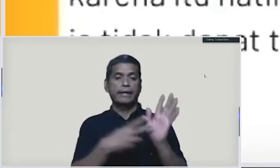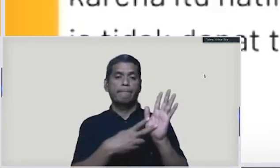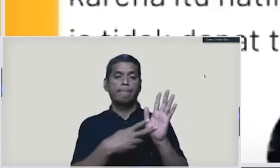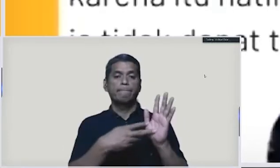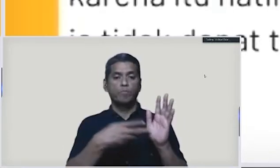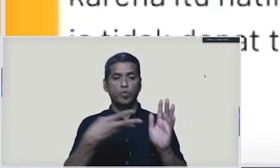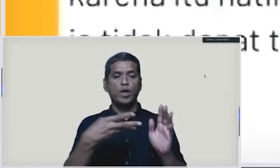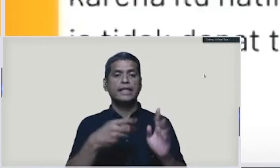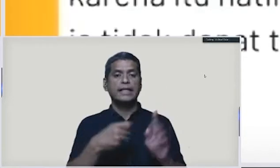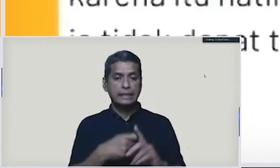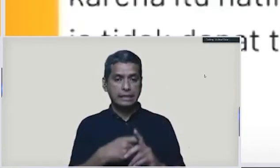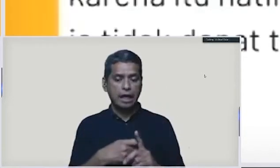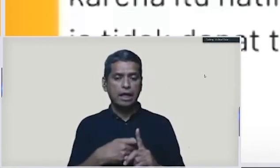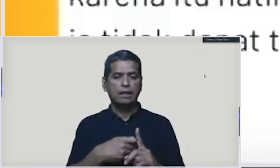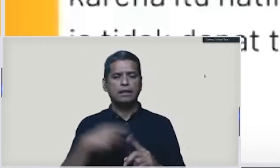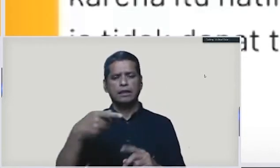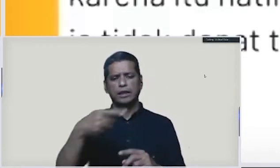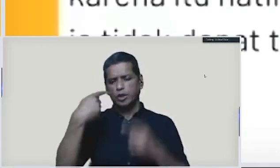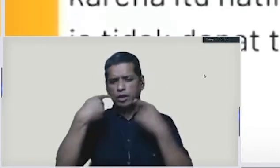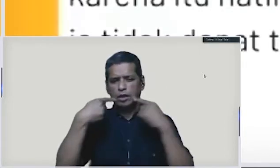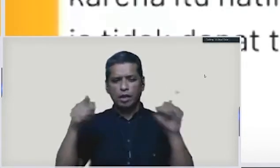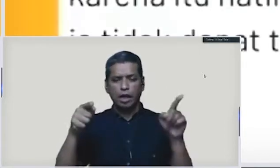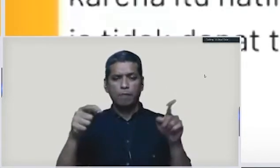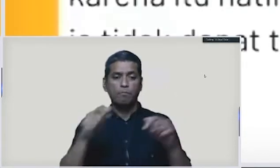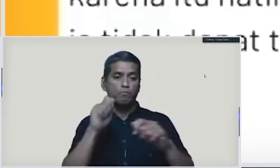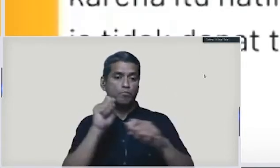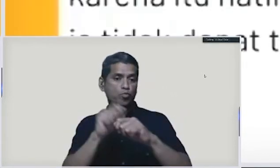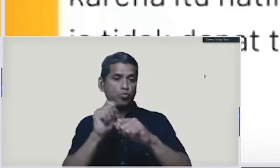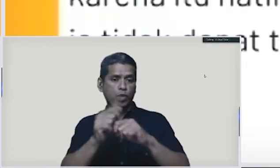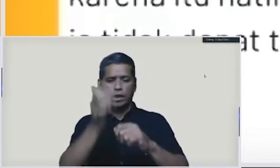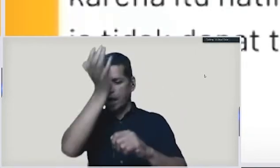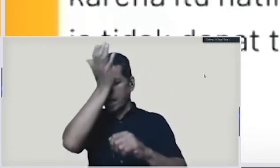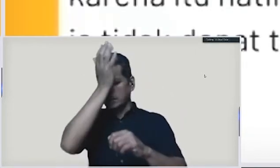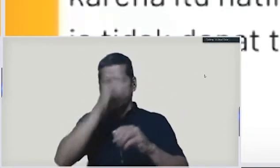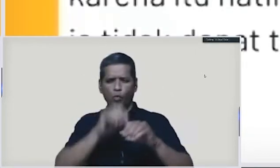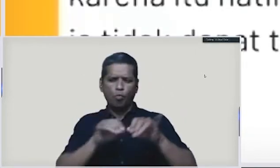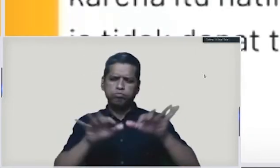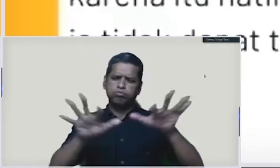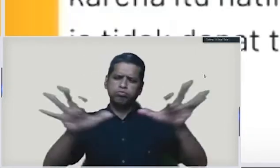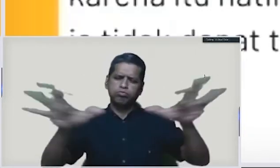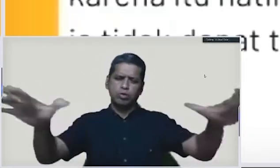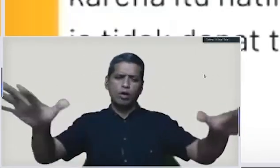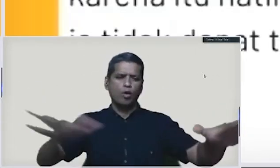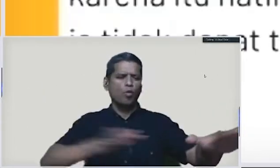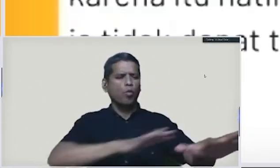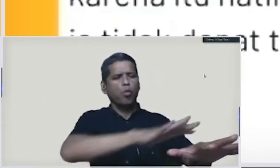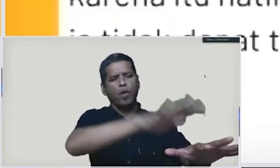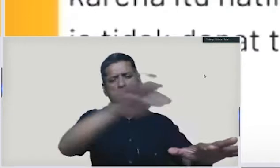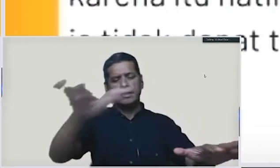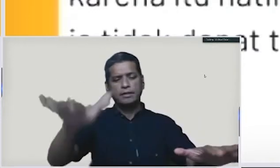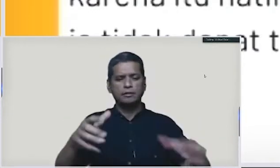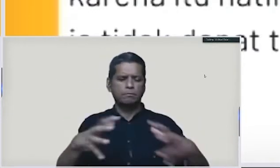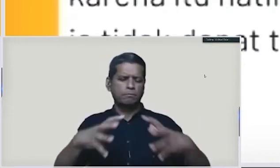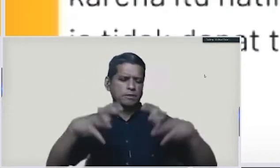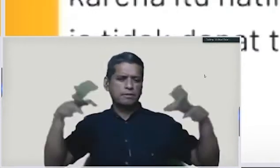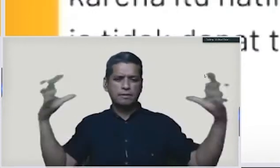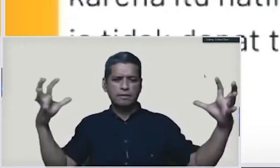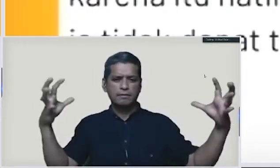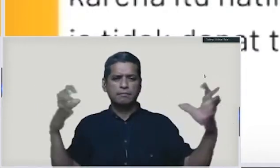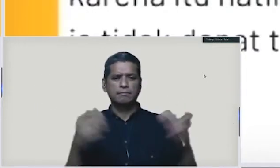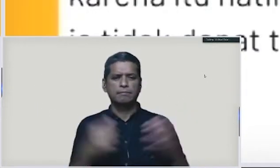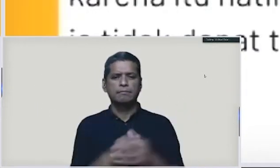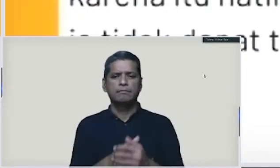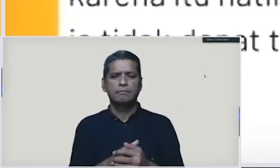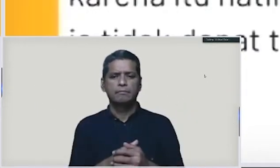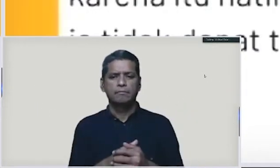dialah yang sudah membuat babilon itu begitu megah begitu hebat apa saja